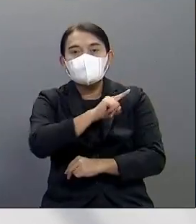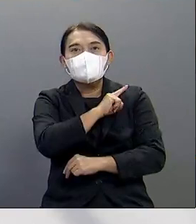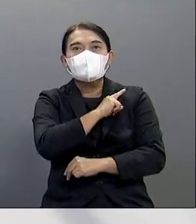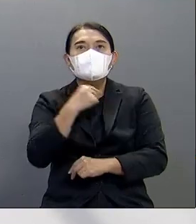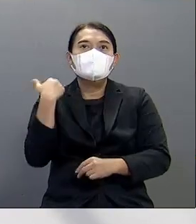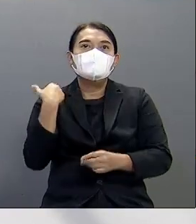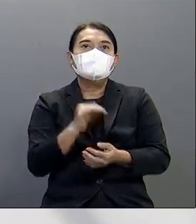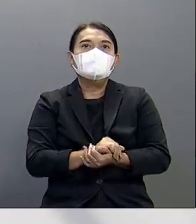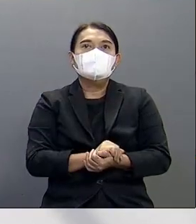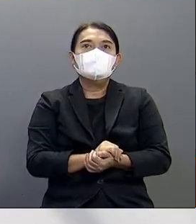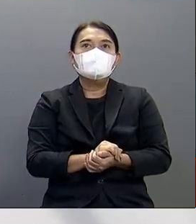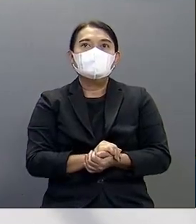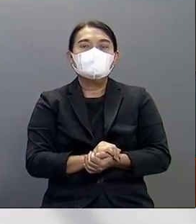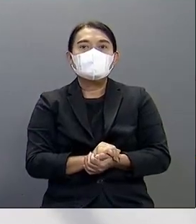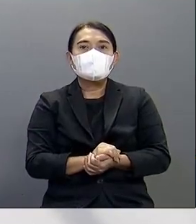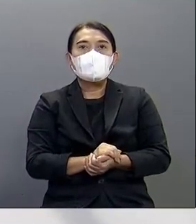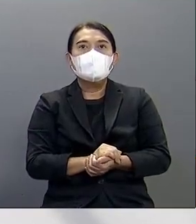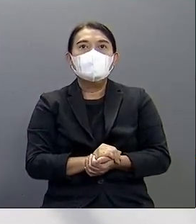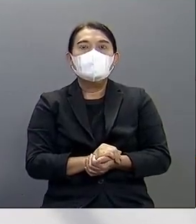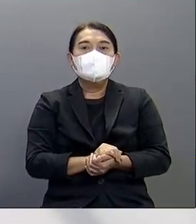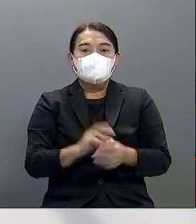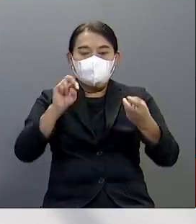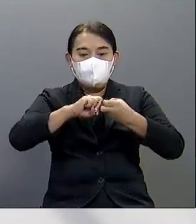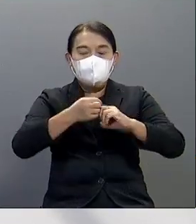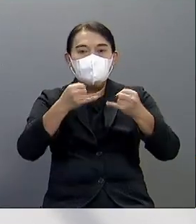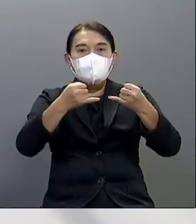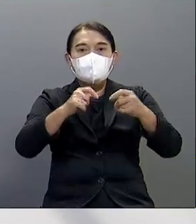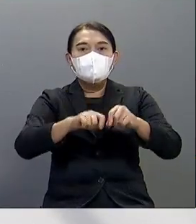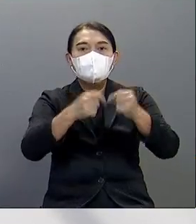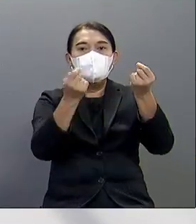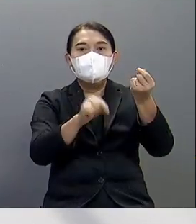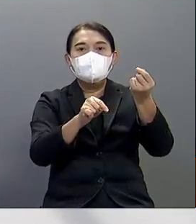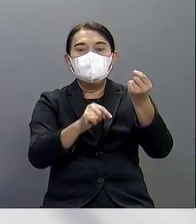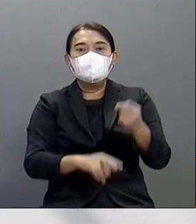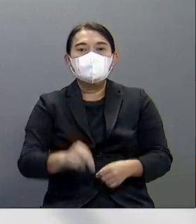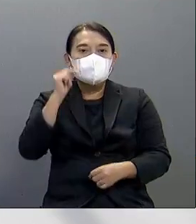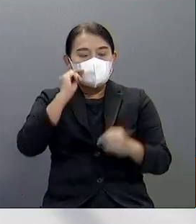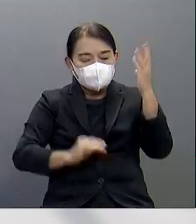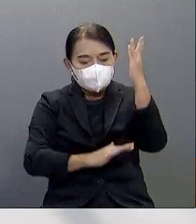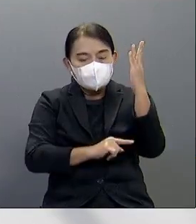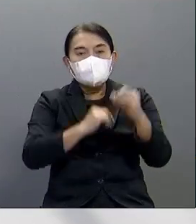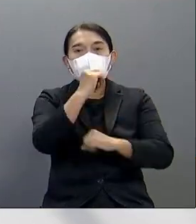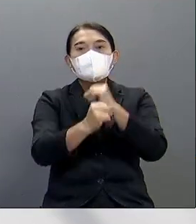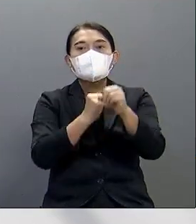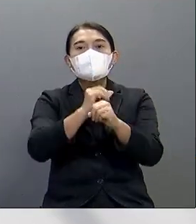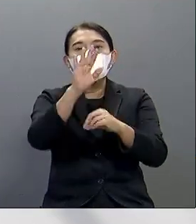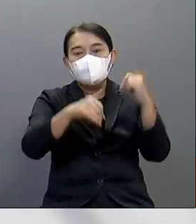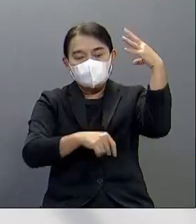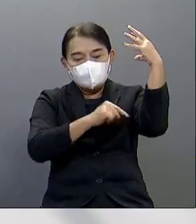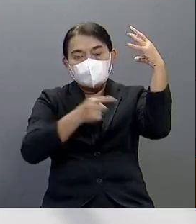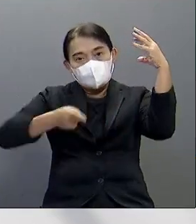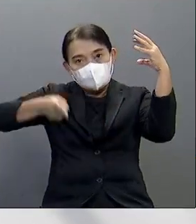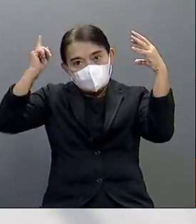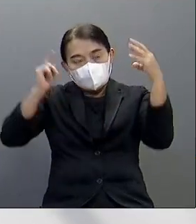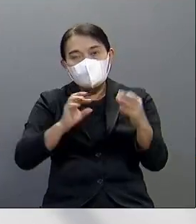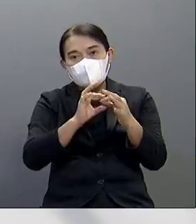ากกรณีล่าสุดที่เกิดปัญหาสายขาดจากความชื้นนอกจากความชื้นและเรื่องของอายุการใช้งานแล้วคะใช้งานมานานหรือยังมัน